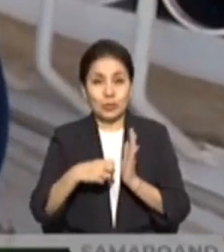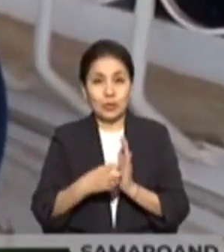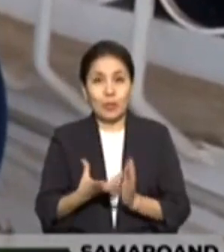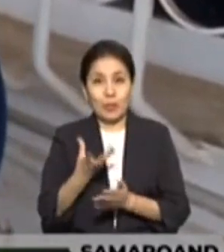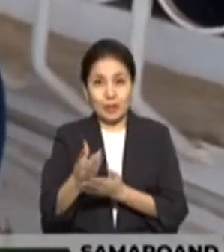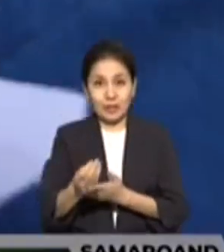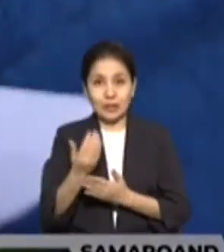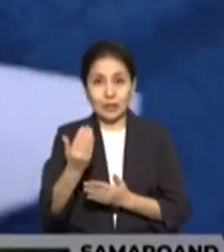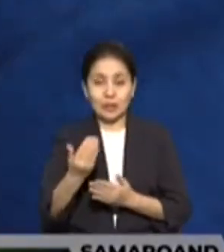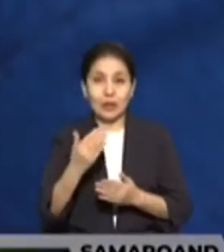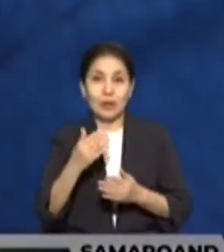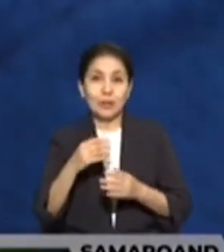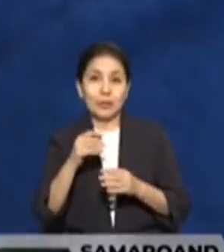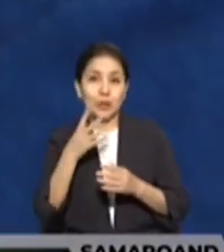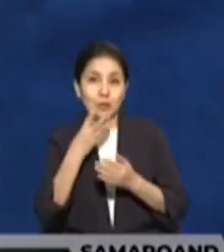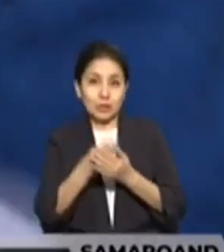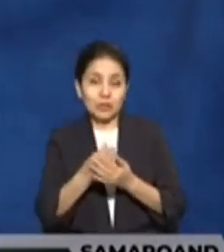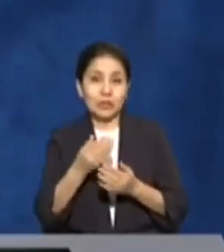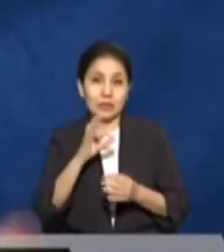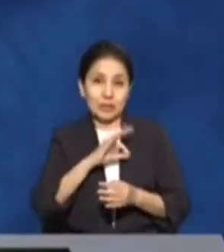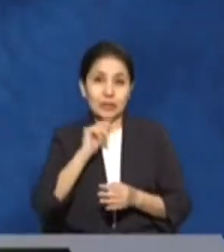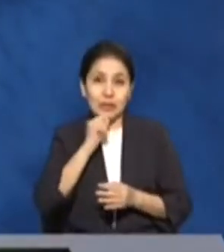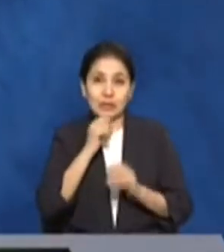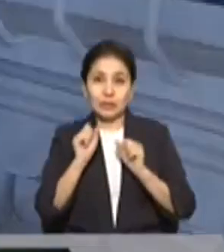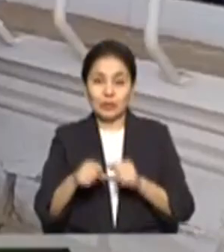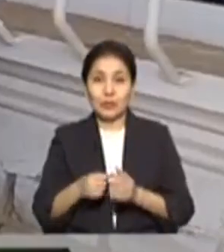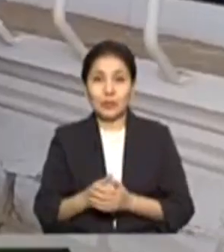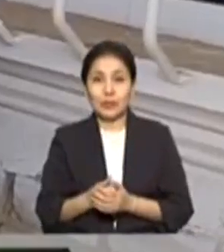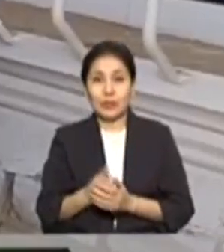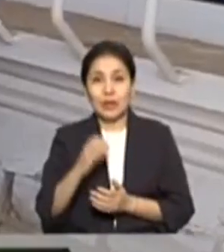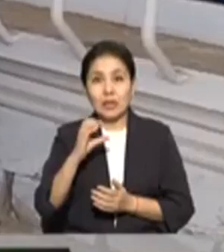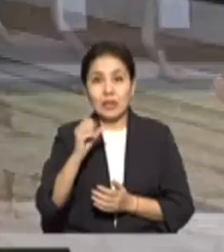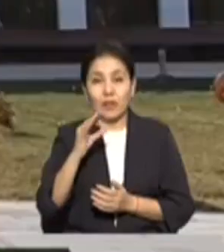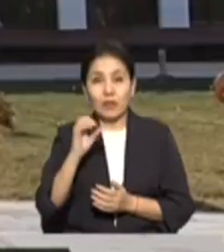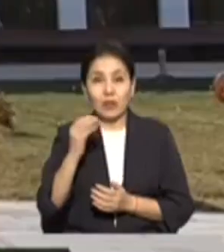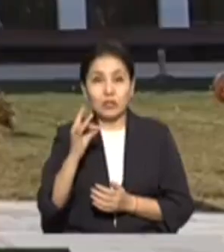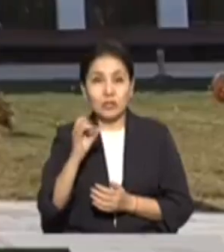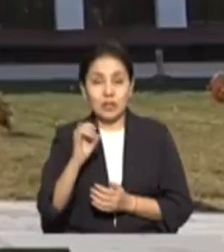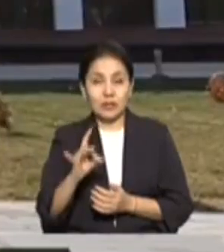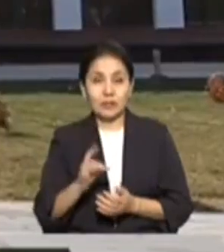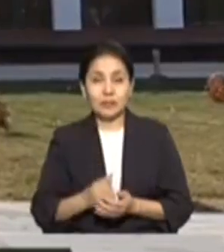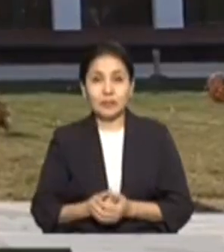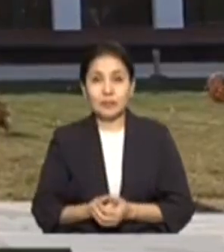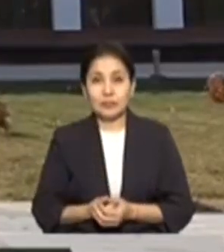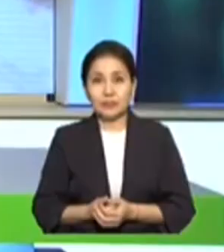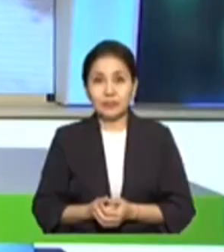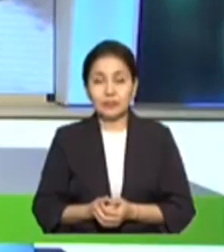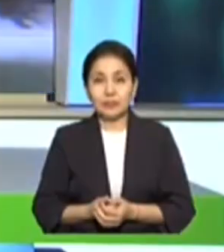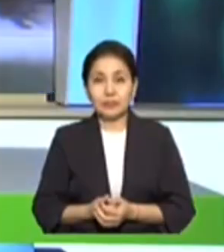amalga oshirib, siz oltinga teng fursatlarni tejashingiz mumkin. Xolbibi Safar va Kamoliddin Toshev, Navoiy yoshlar.